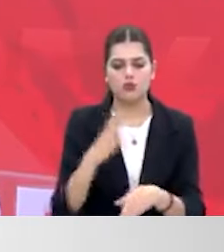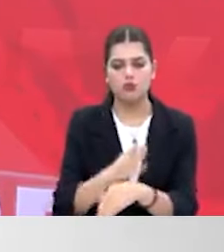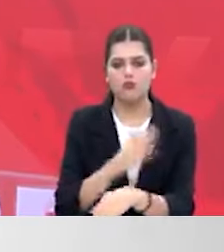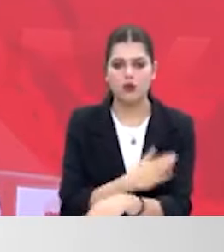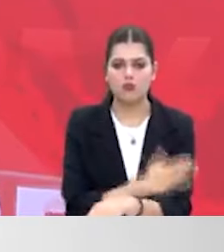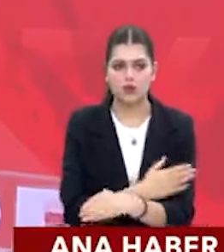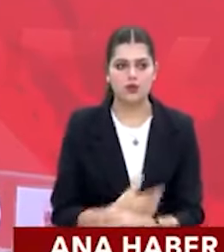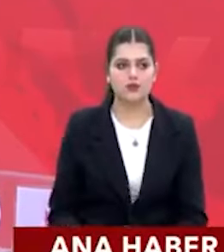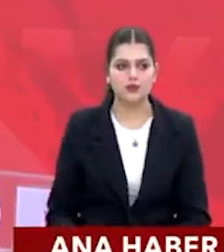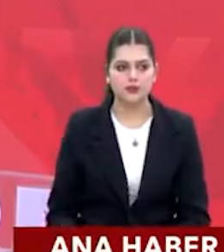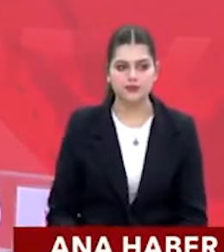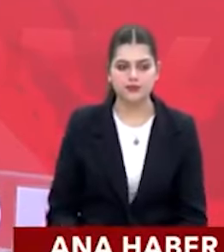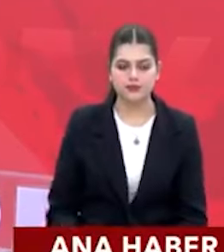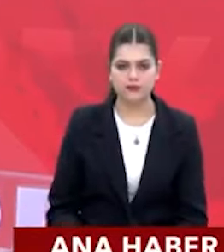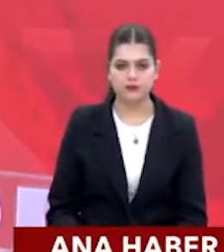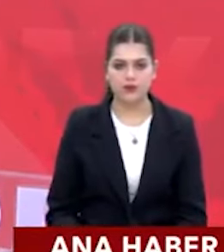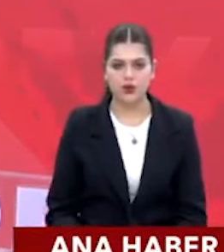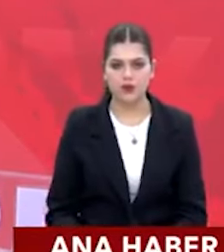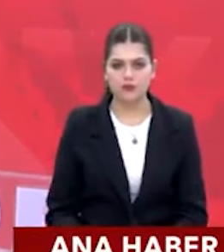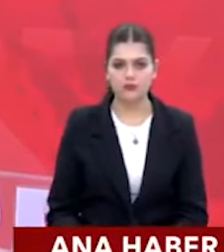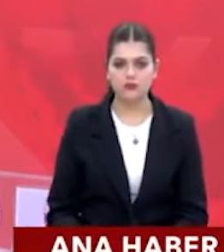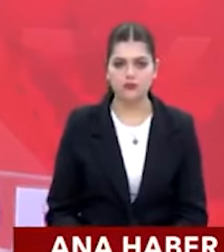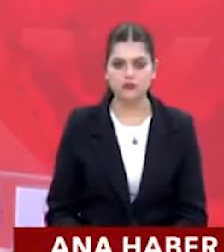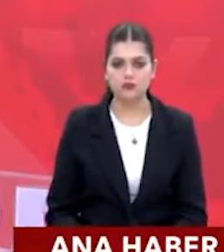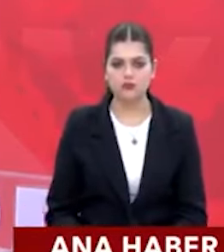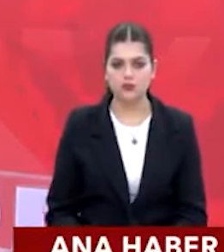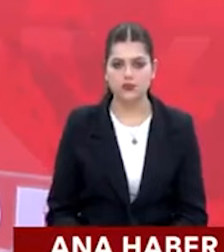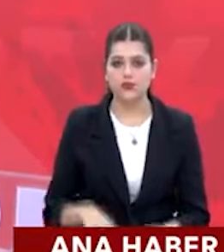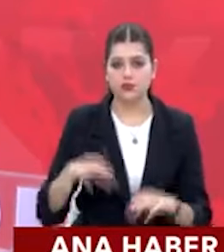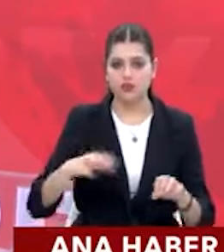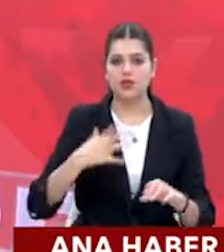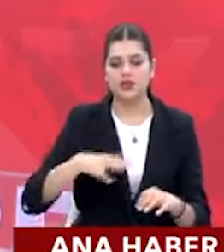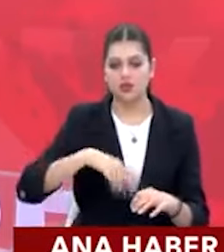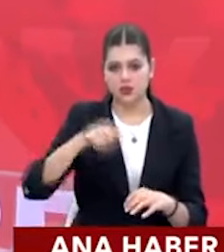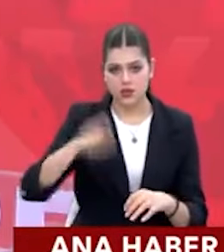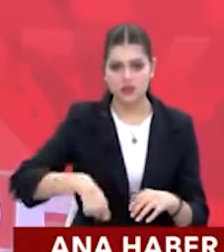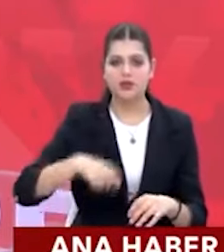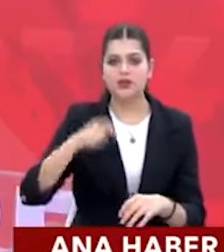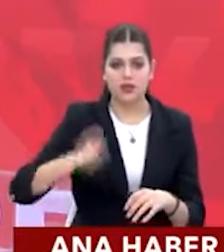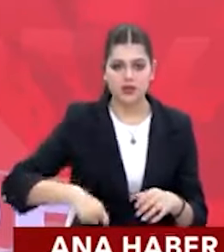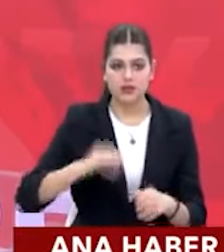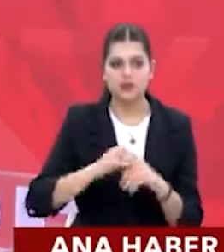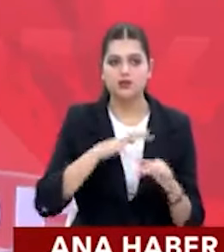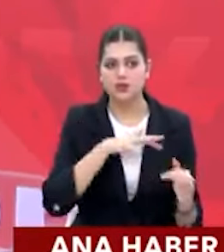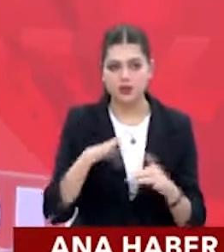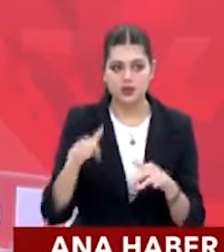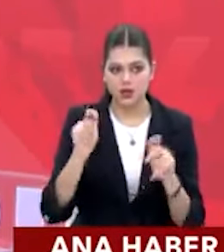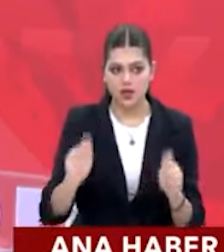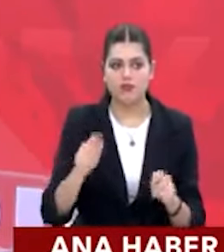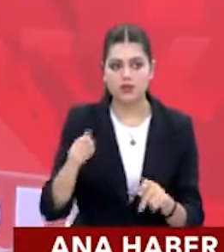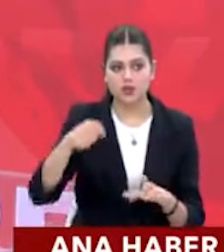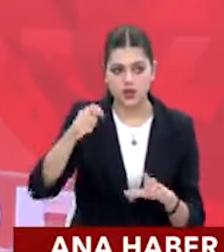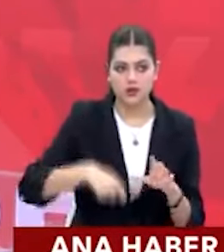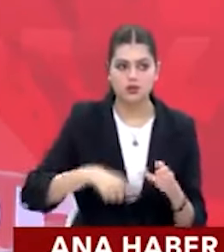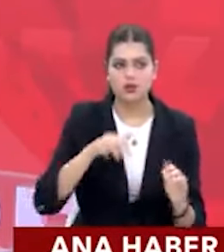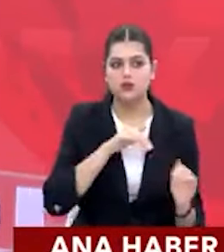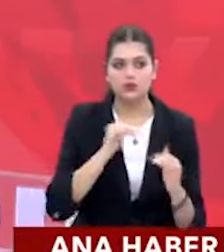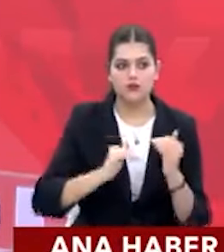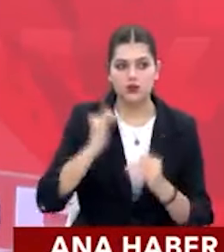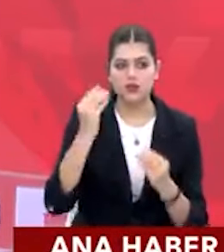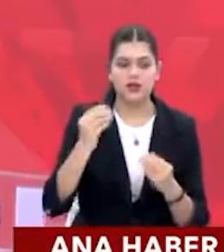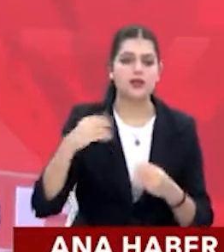memlekette, bu işte ülkede. Fakat şimdi yani böyle ihtiyaç kredileri, işte kredi kartlarına sarılma, kredi kartlarına